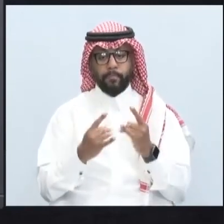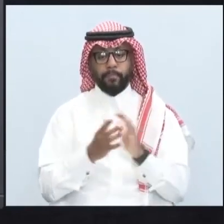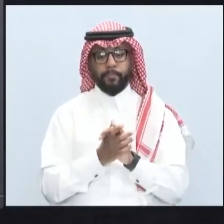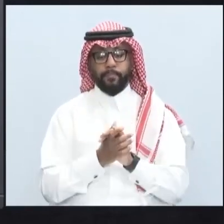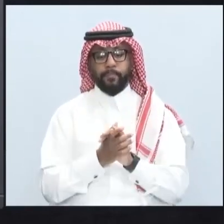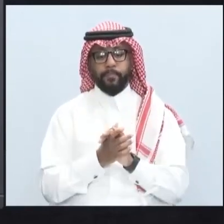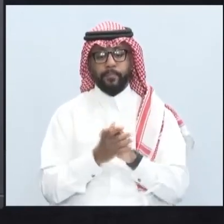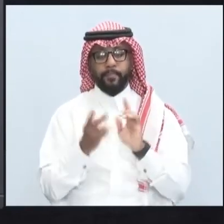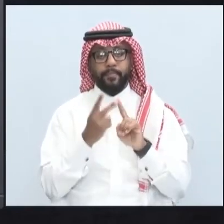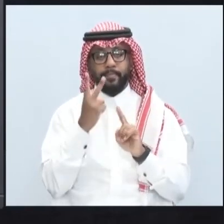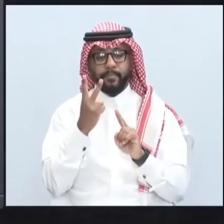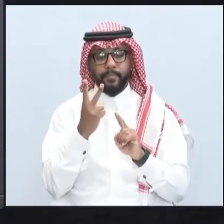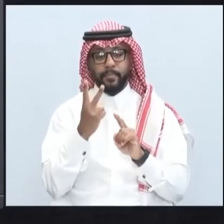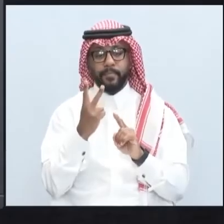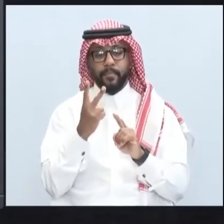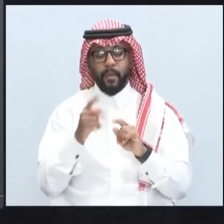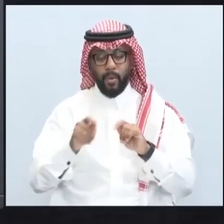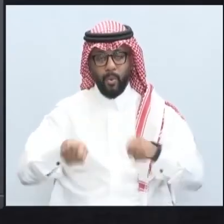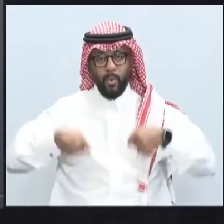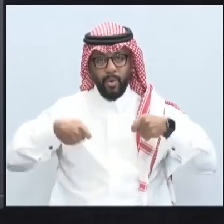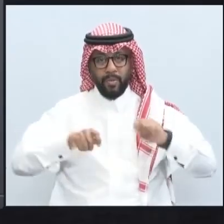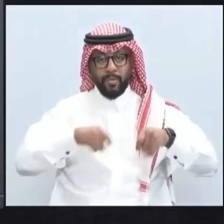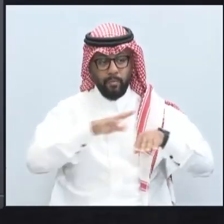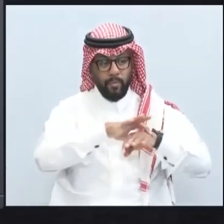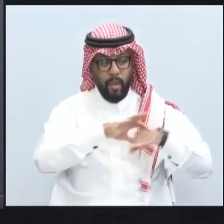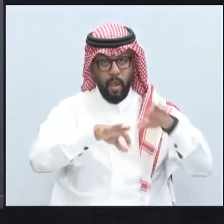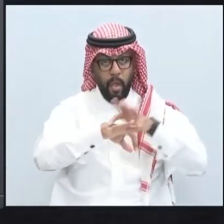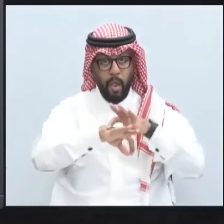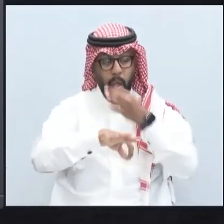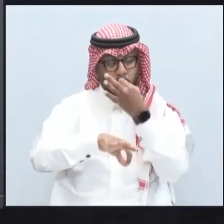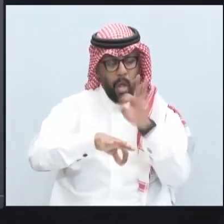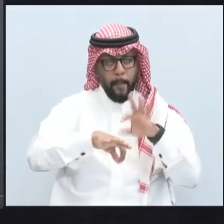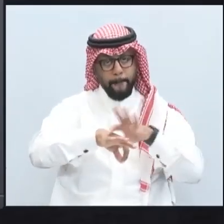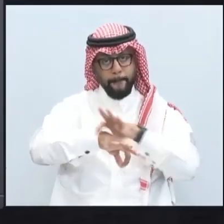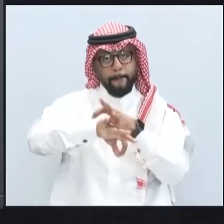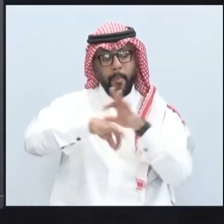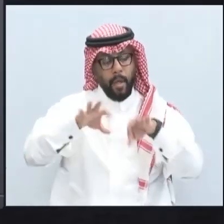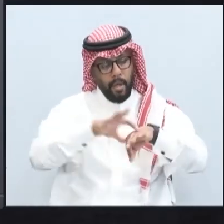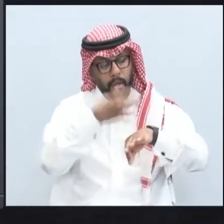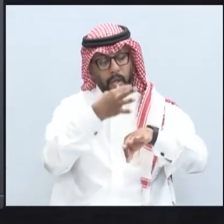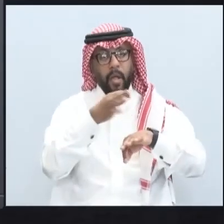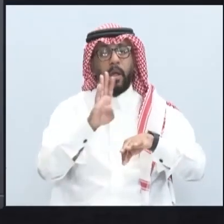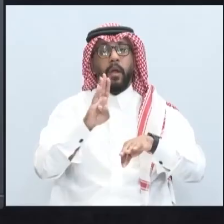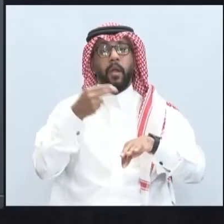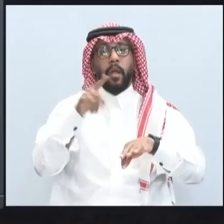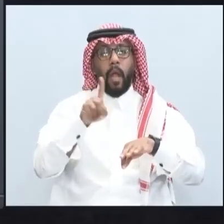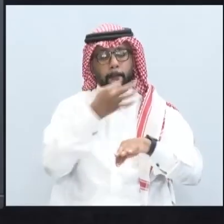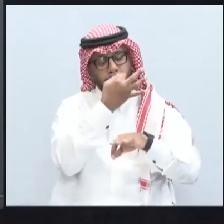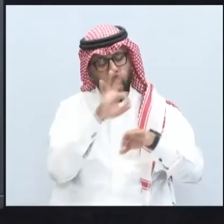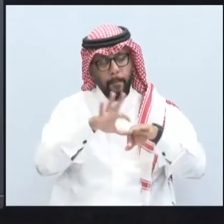الشرط الثاني ان يكون الخف او الجورب ساترين للرجلين مع الكعبين